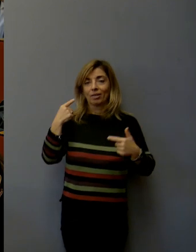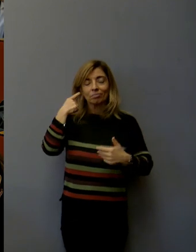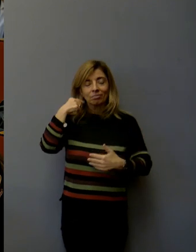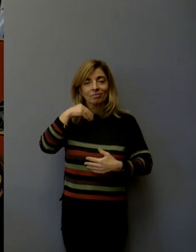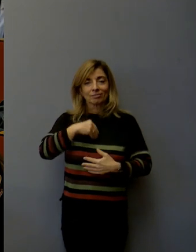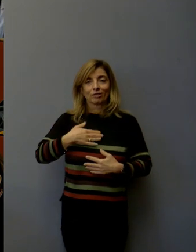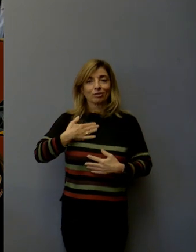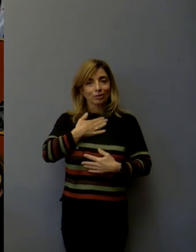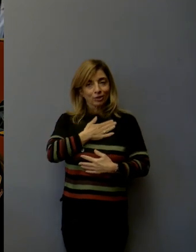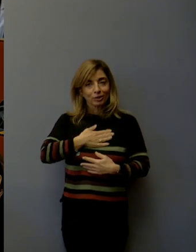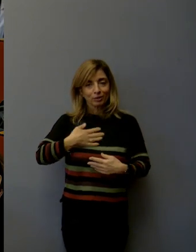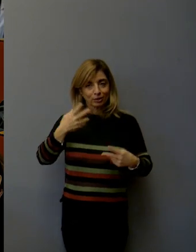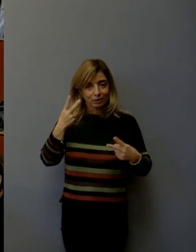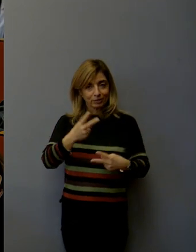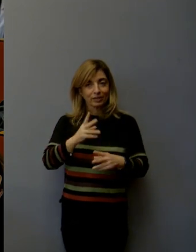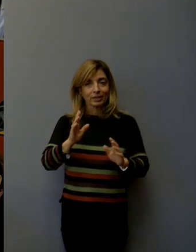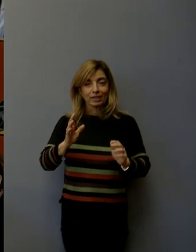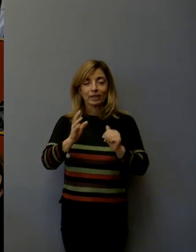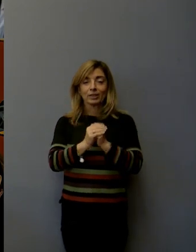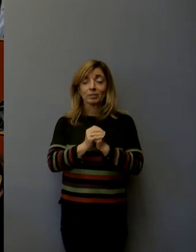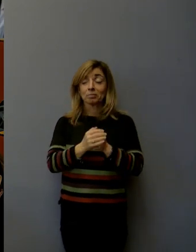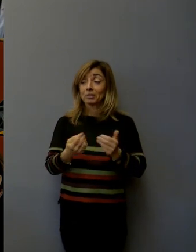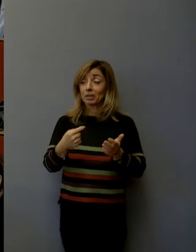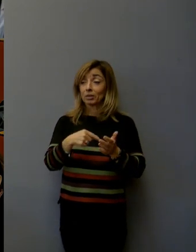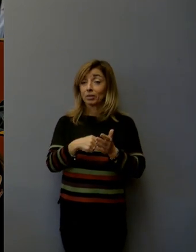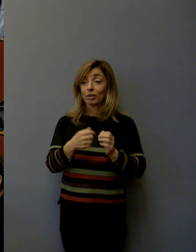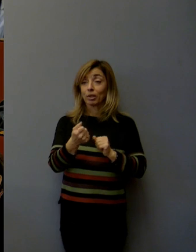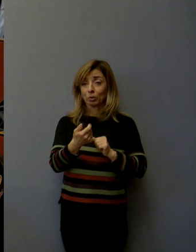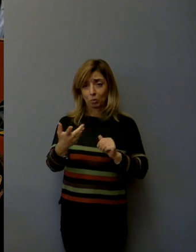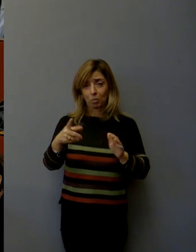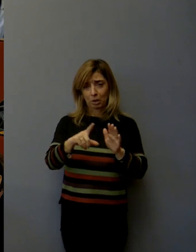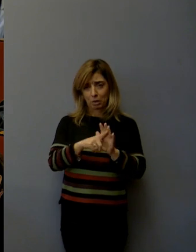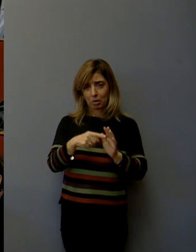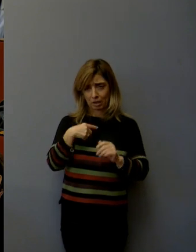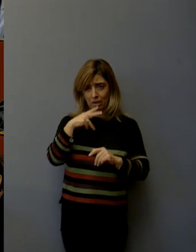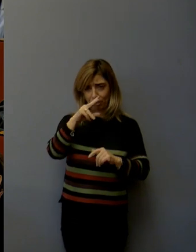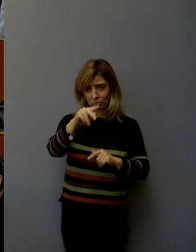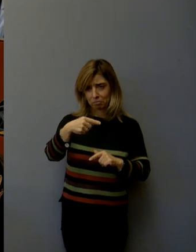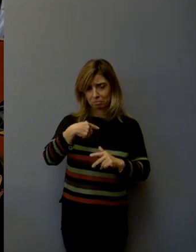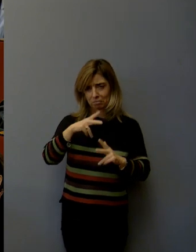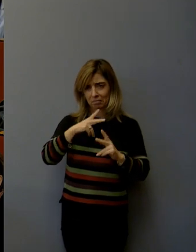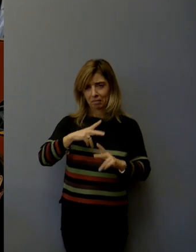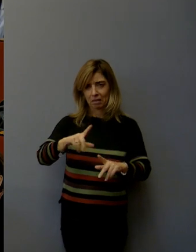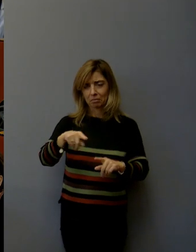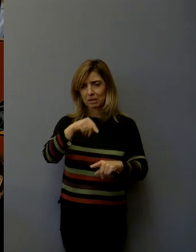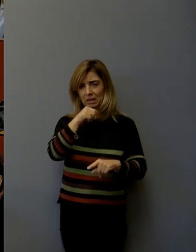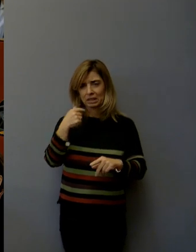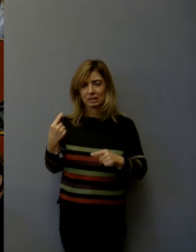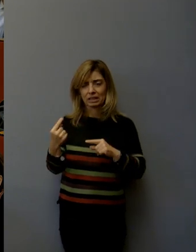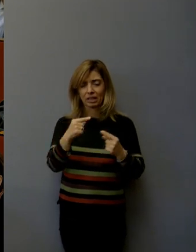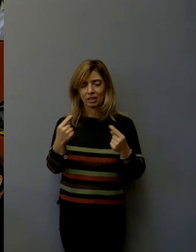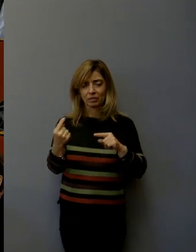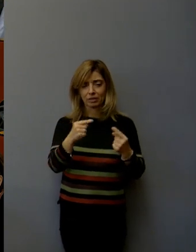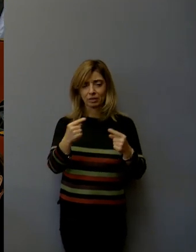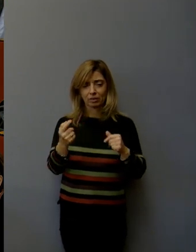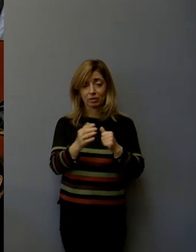grandissima soddisfazione presidente quindi siamo tornati numero legale glielo dico io quindi non c'è più bisogno di discutere non disturbati